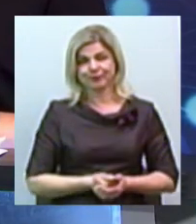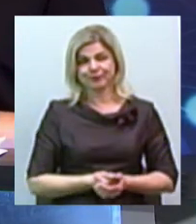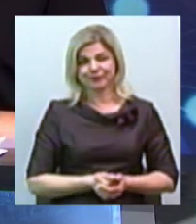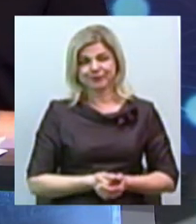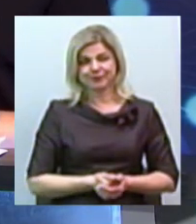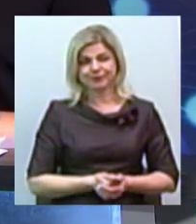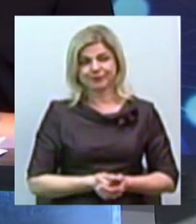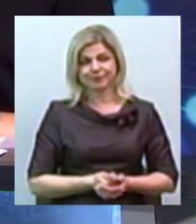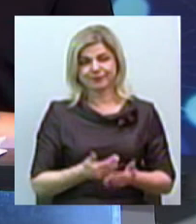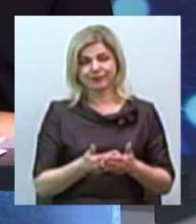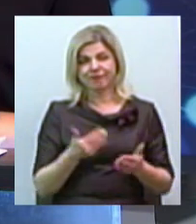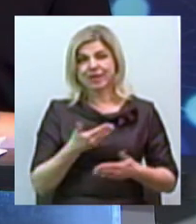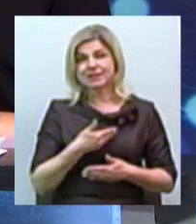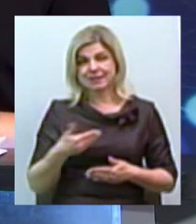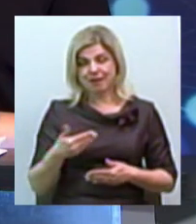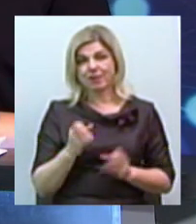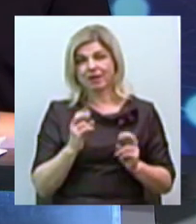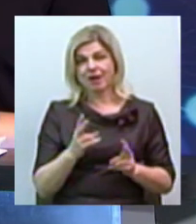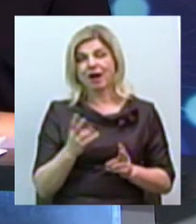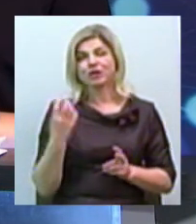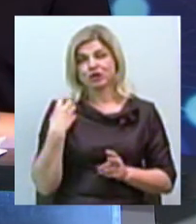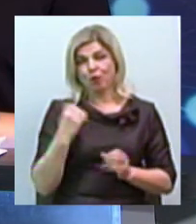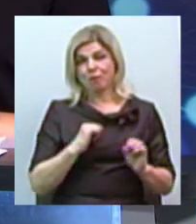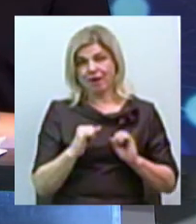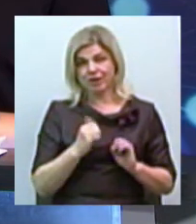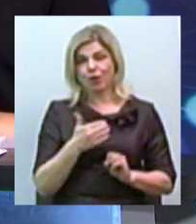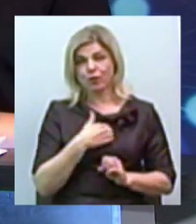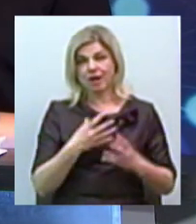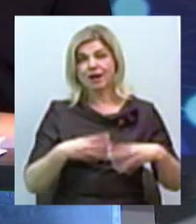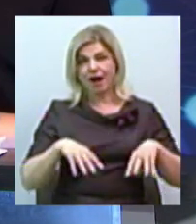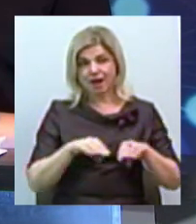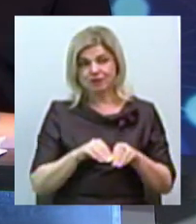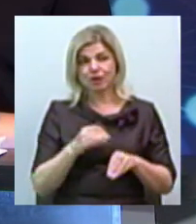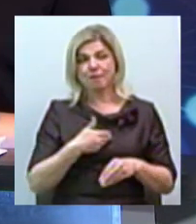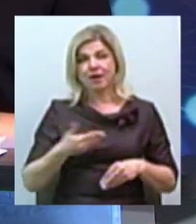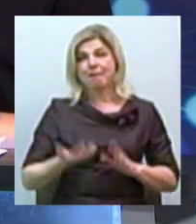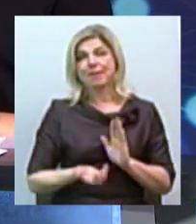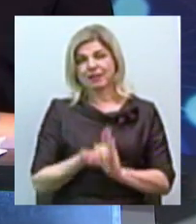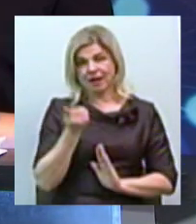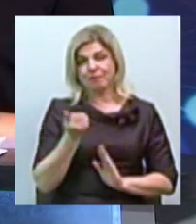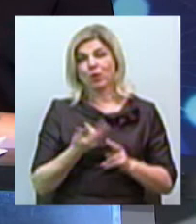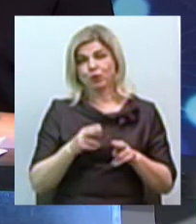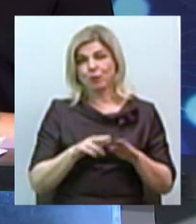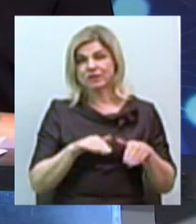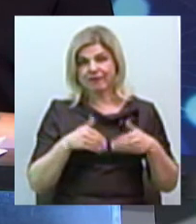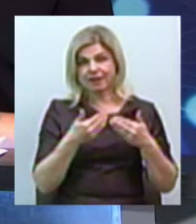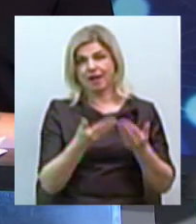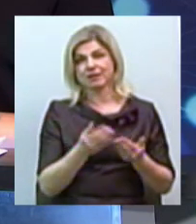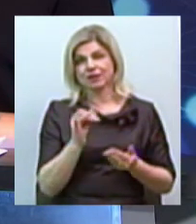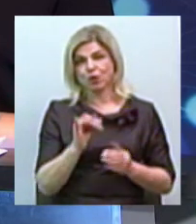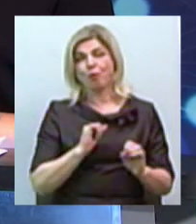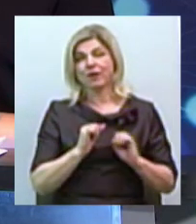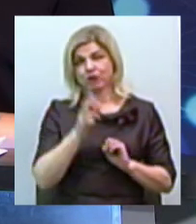А я від себе, як начальник управління, скажу, ми разом, ми з вами, ми вас підтримуємо, тому звертайтеся. І